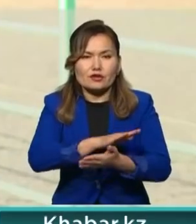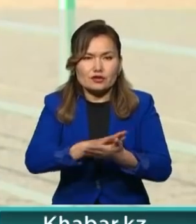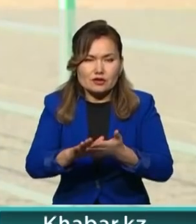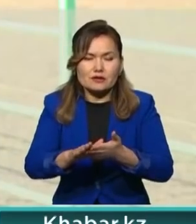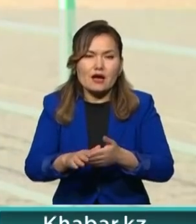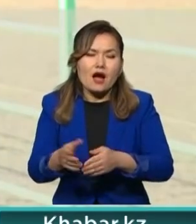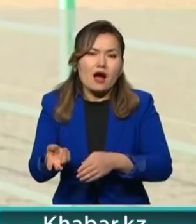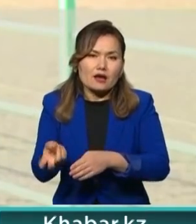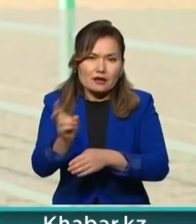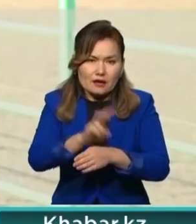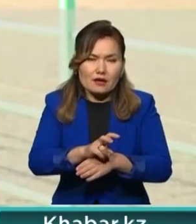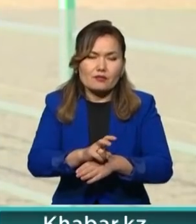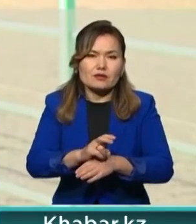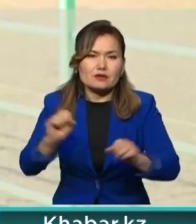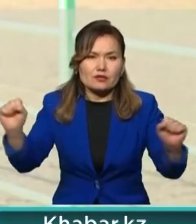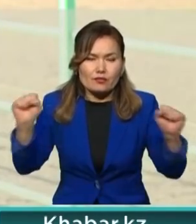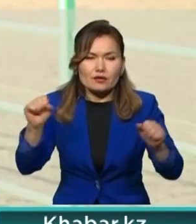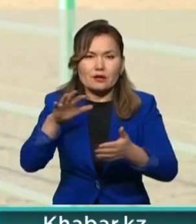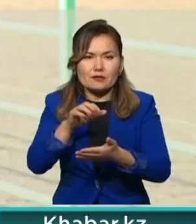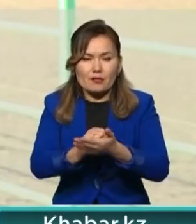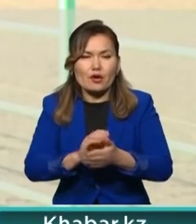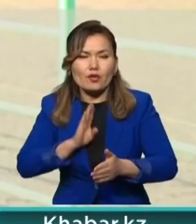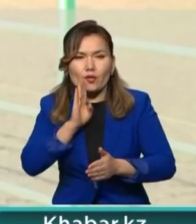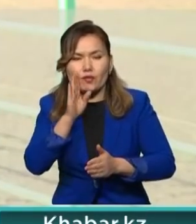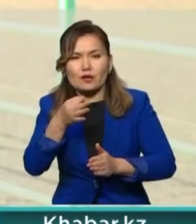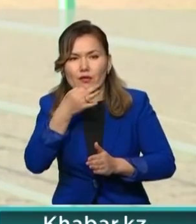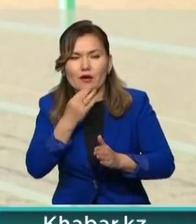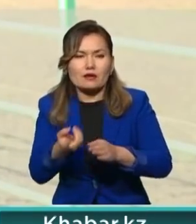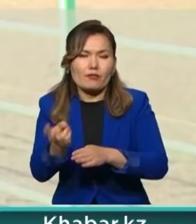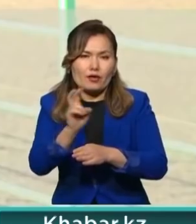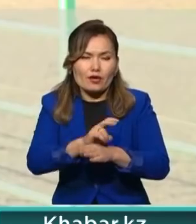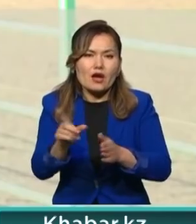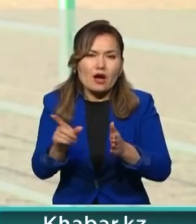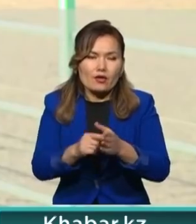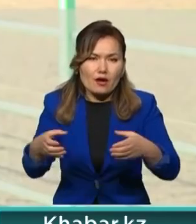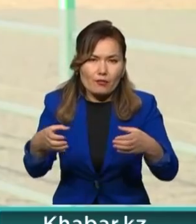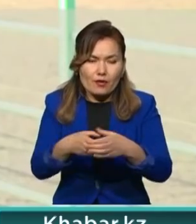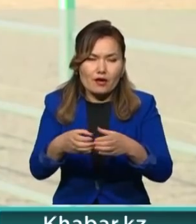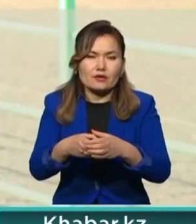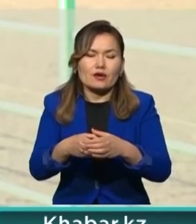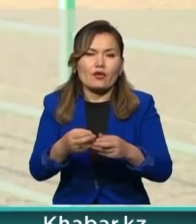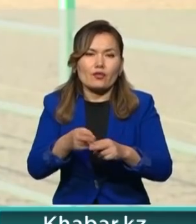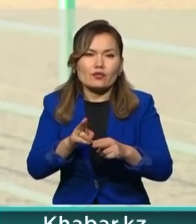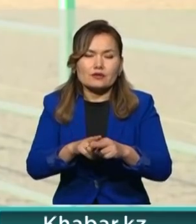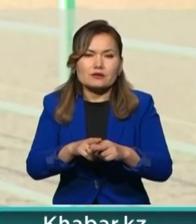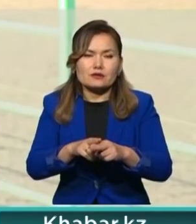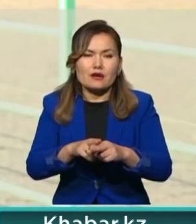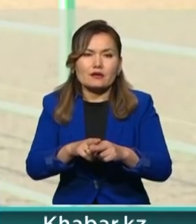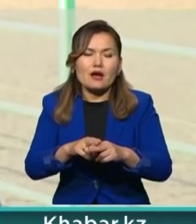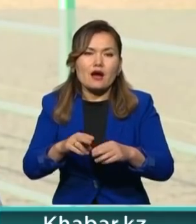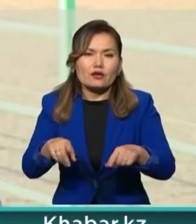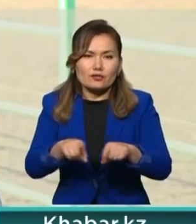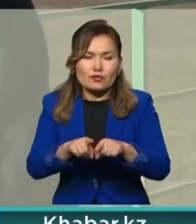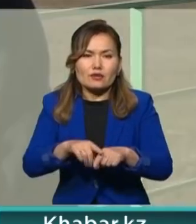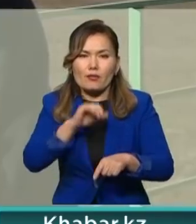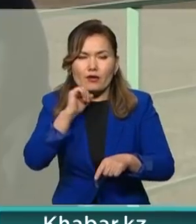азанда алтыда келіп жүгіреміз. Осы өзіміздің тұрғылықты зейнеткерлеріміз бар. Бір 10 шақты ағаларымыз, апаларымыз келіп